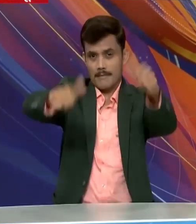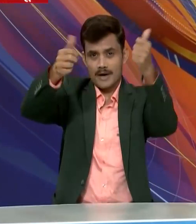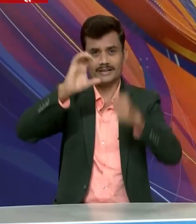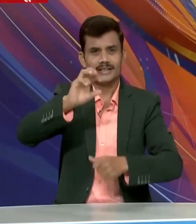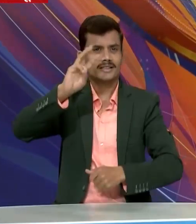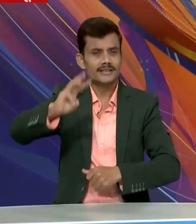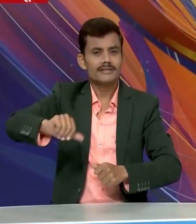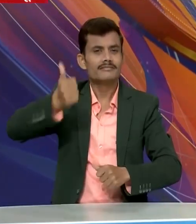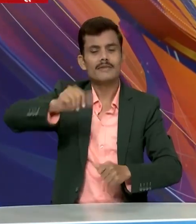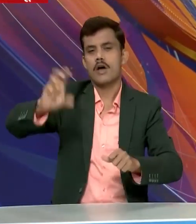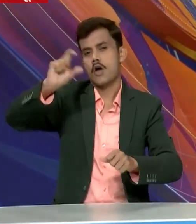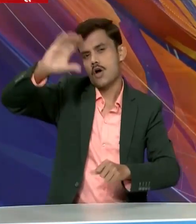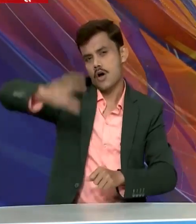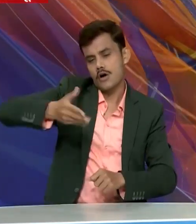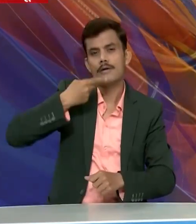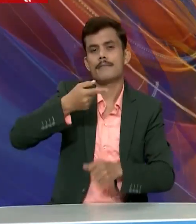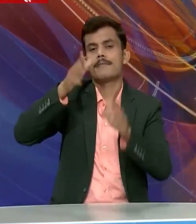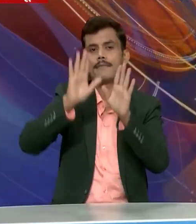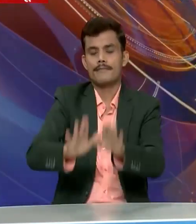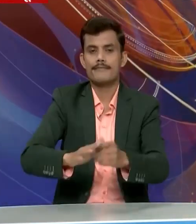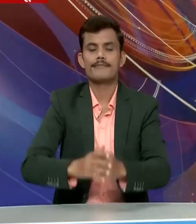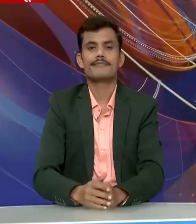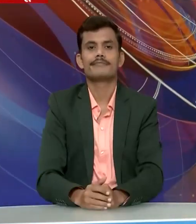की बधाई दी।